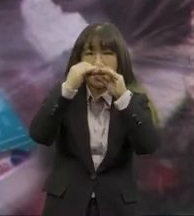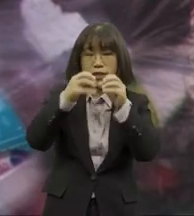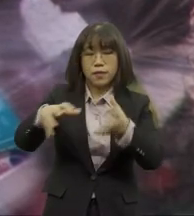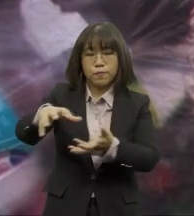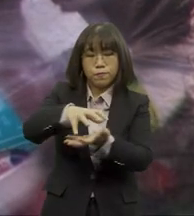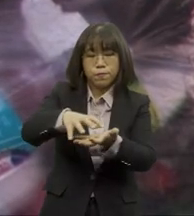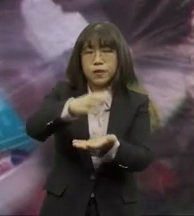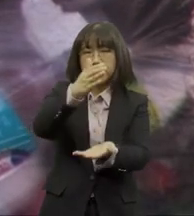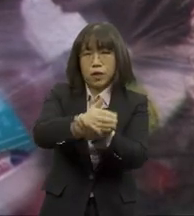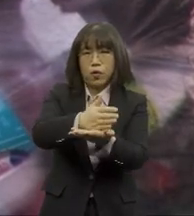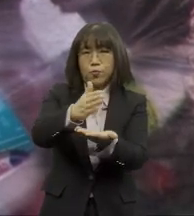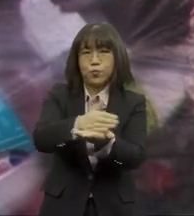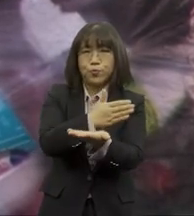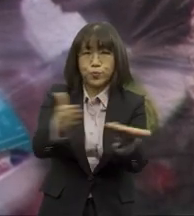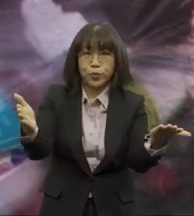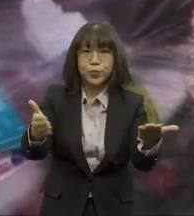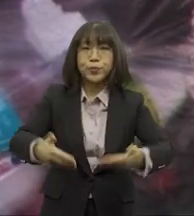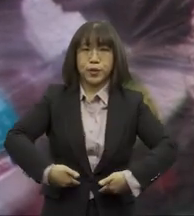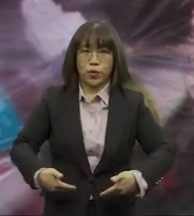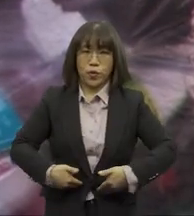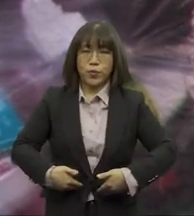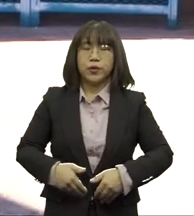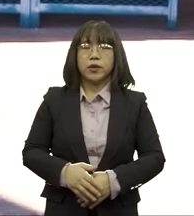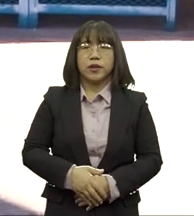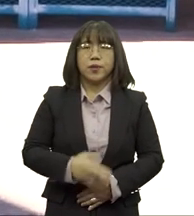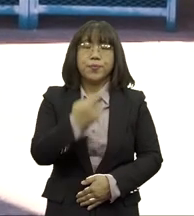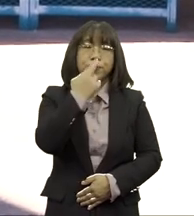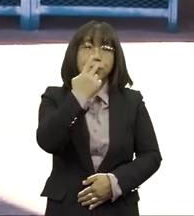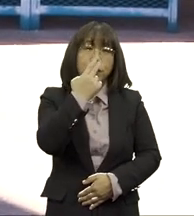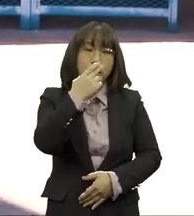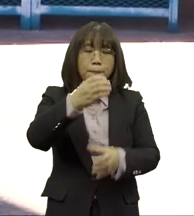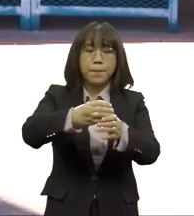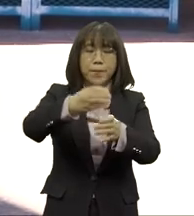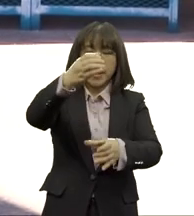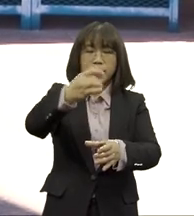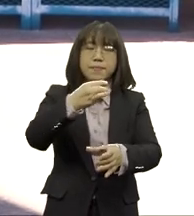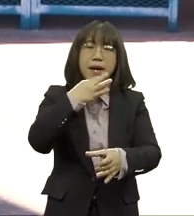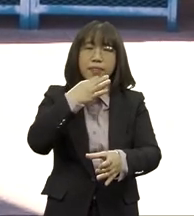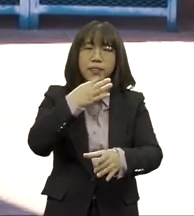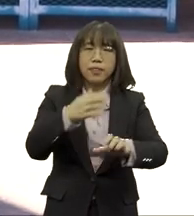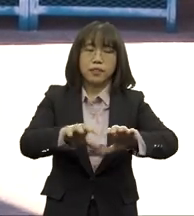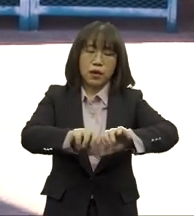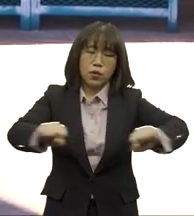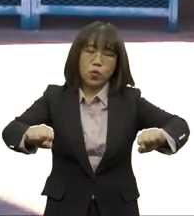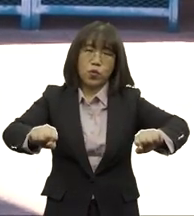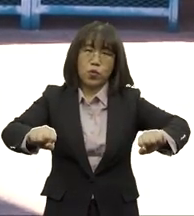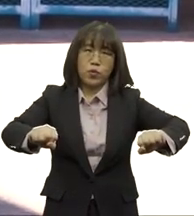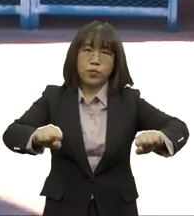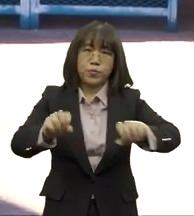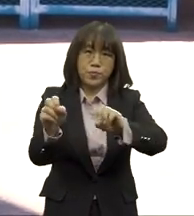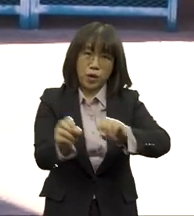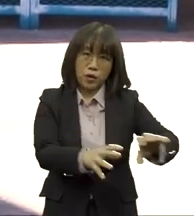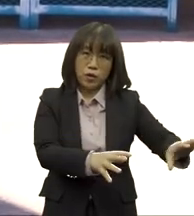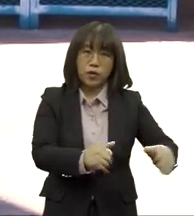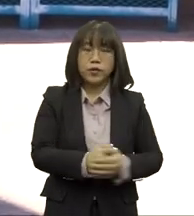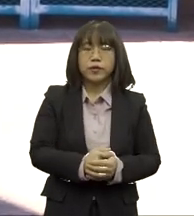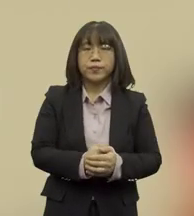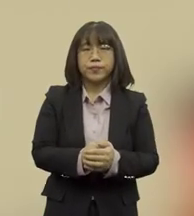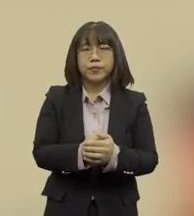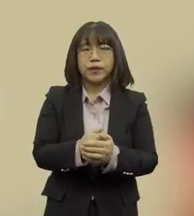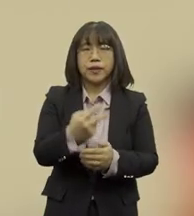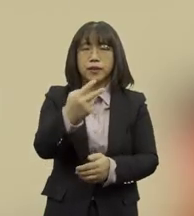하며 기존 플라스틱 수거함과 구분되는 별도 투명 페트병 수거함을 비치해야 합니다. 다세대